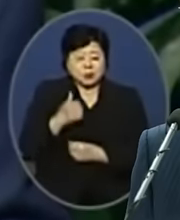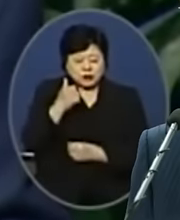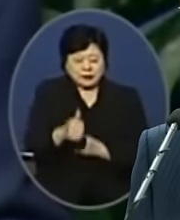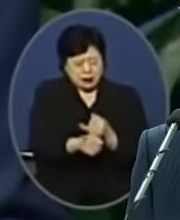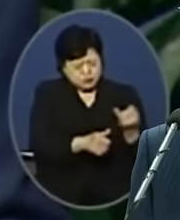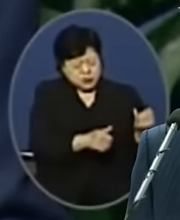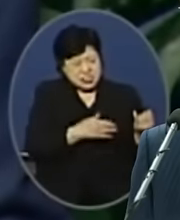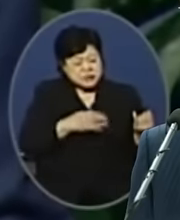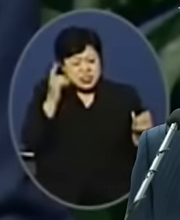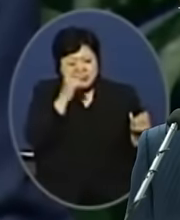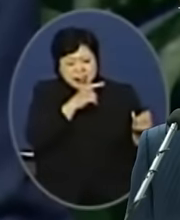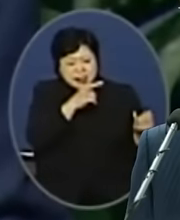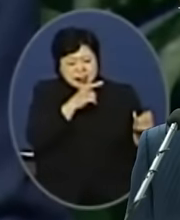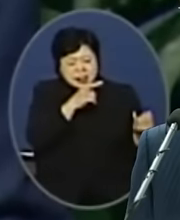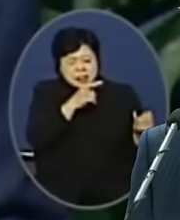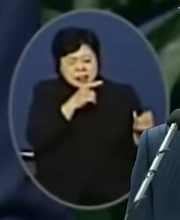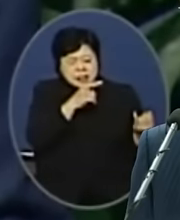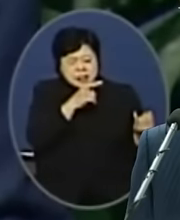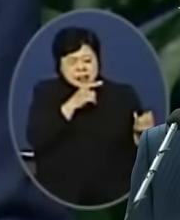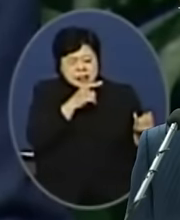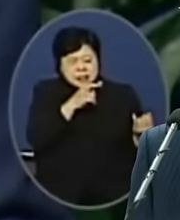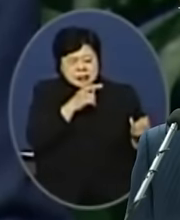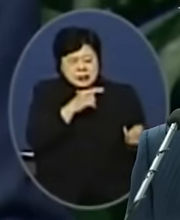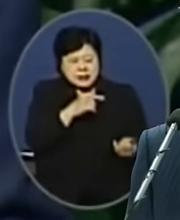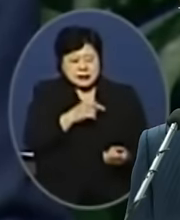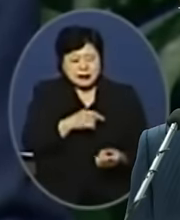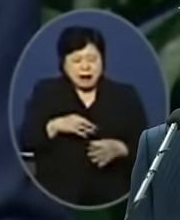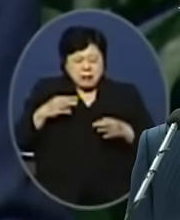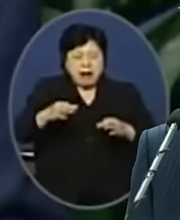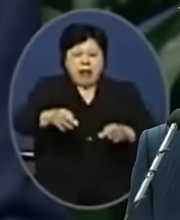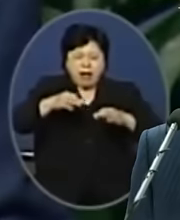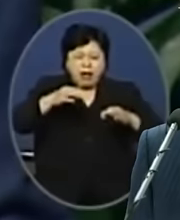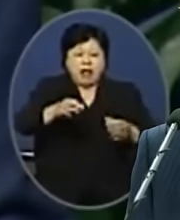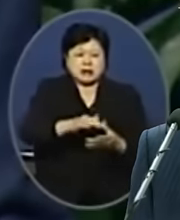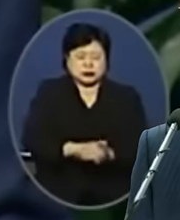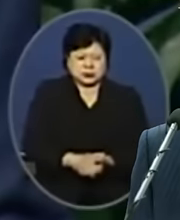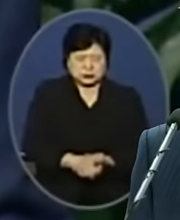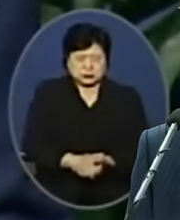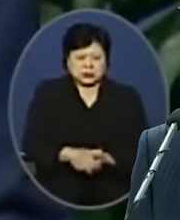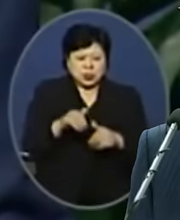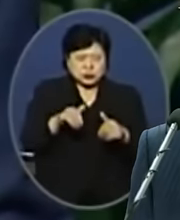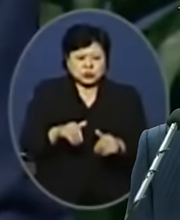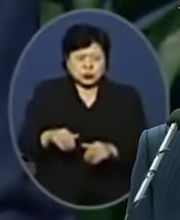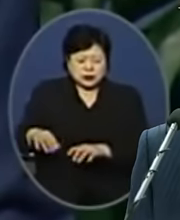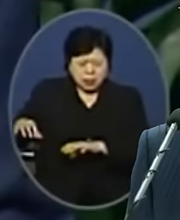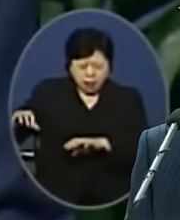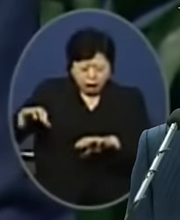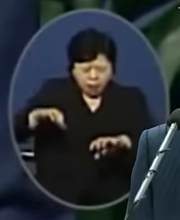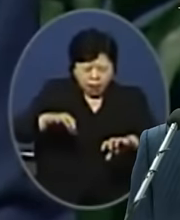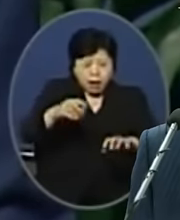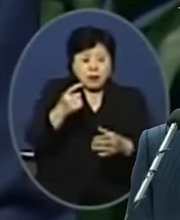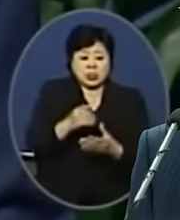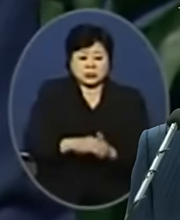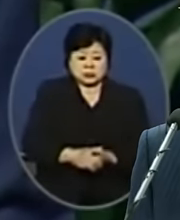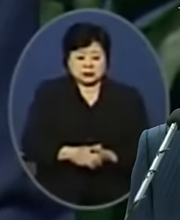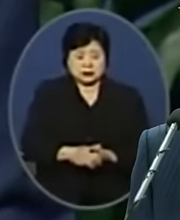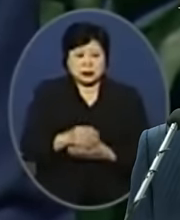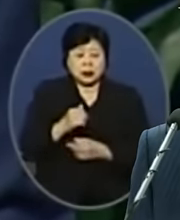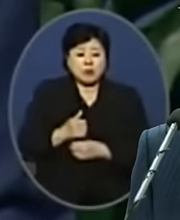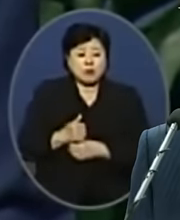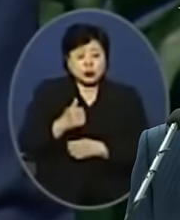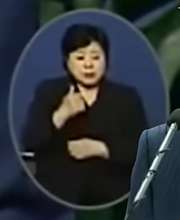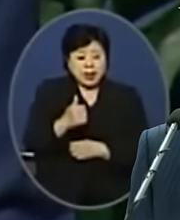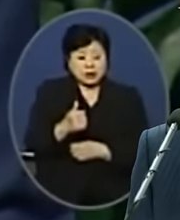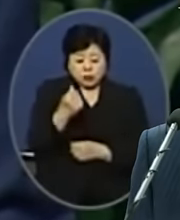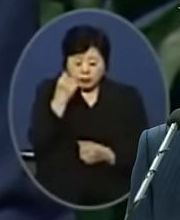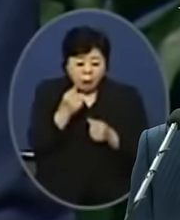있을 때가 있습니까? 사람 살리라고 고함을 내리치니까 종들이 다 다가오고 보디발조차도